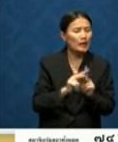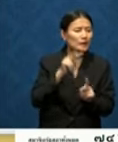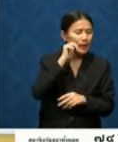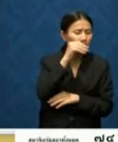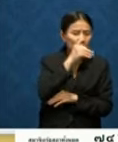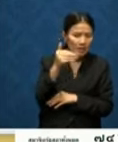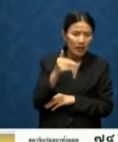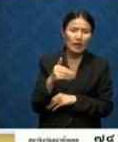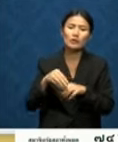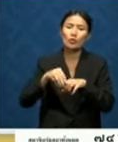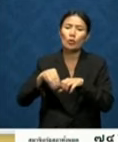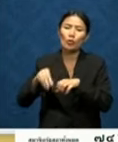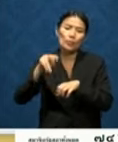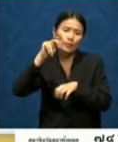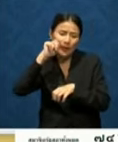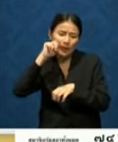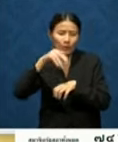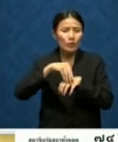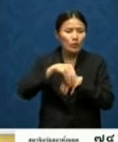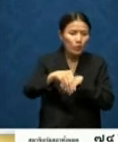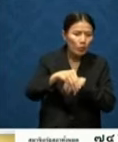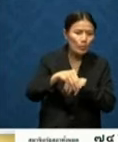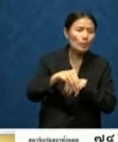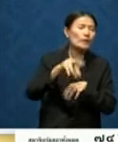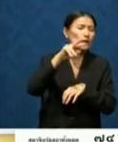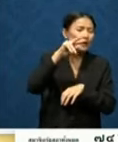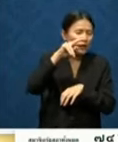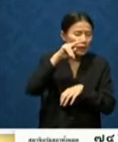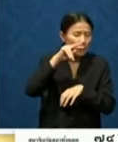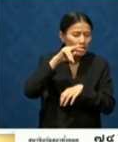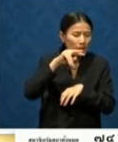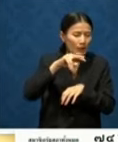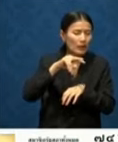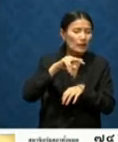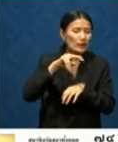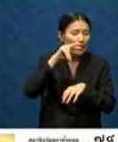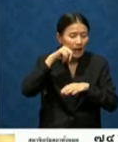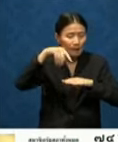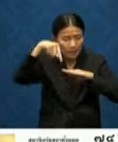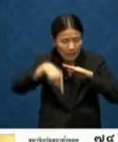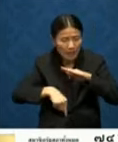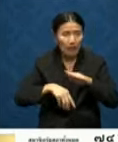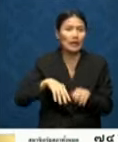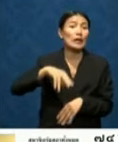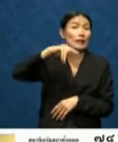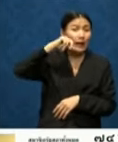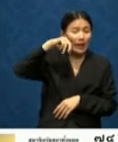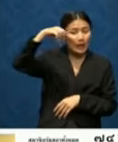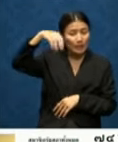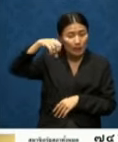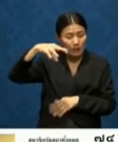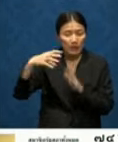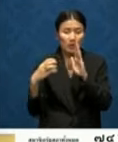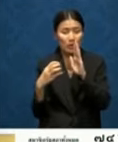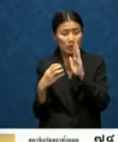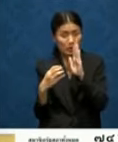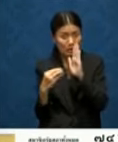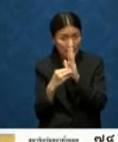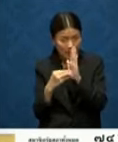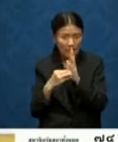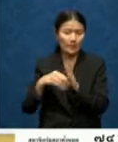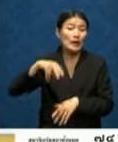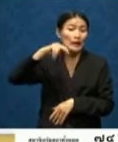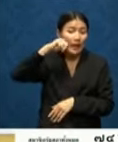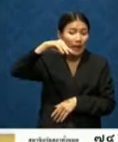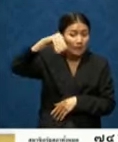กรมทรัพย์น้ำกรมทรัพย์บาดาลการประปานครหลวงและการประปาส่วนภูมิภาคเพราะฉะนั้นรัฐบาล